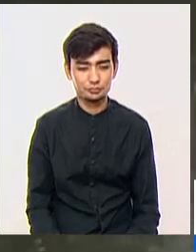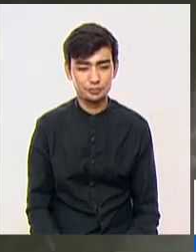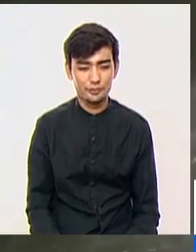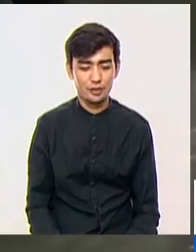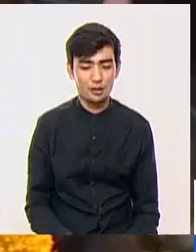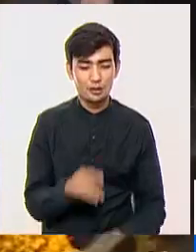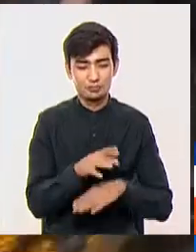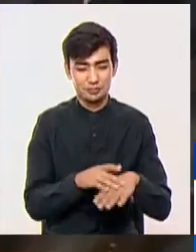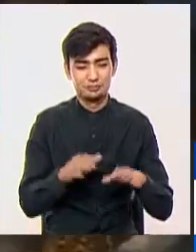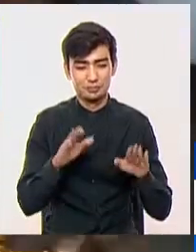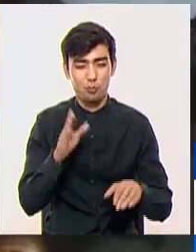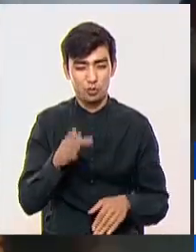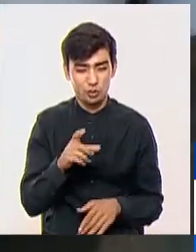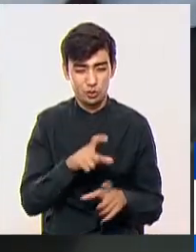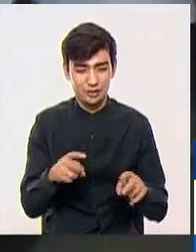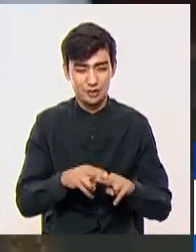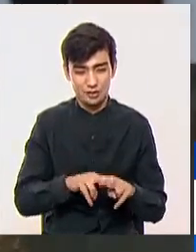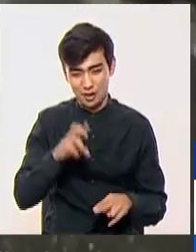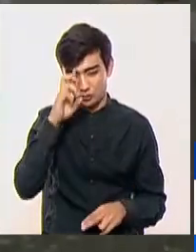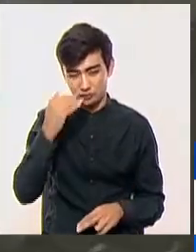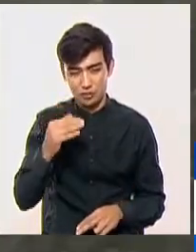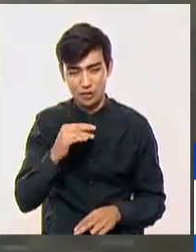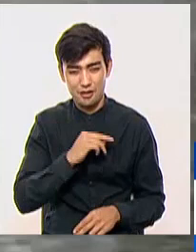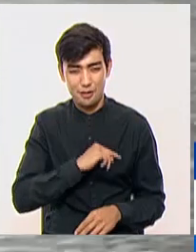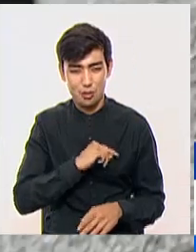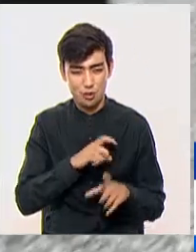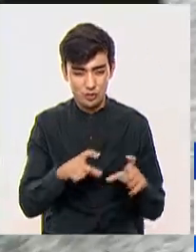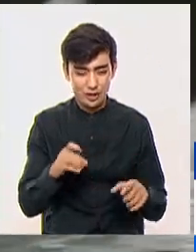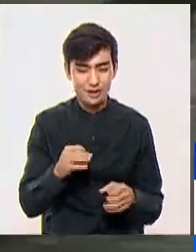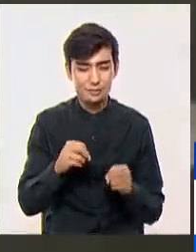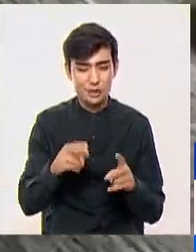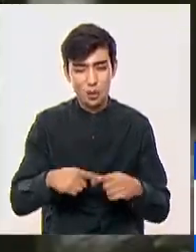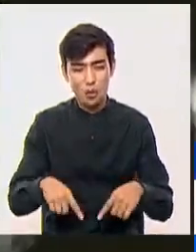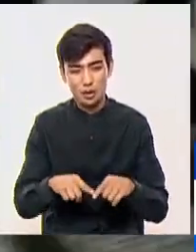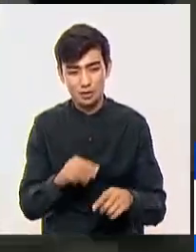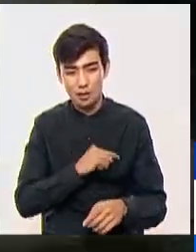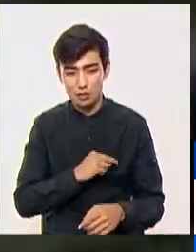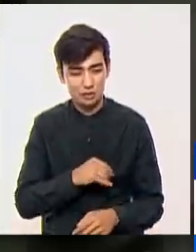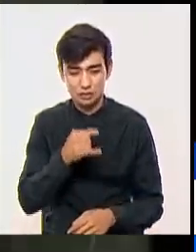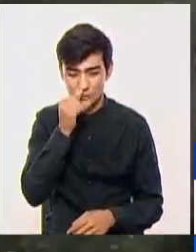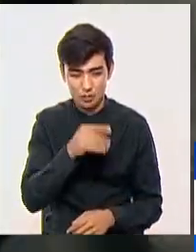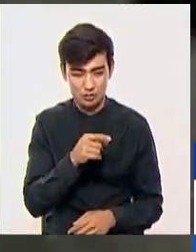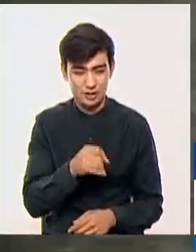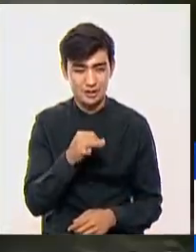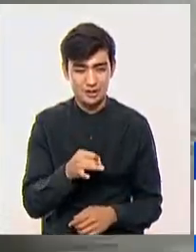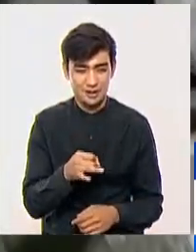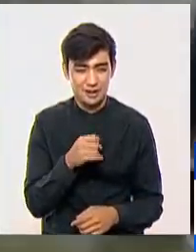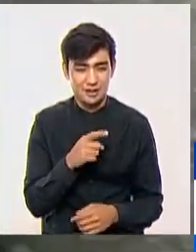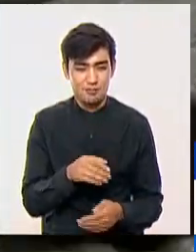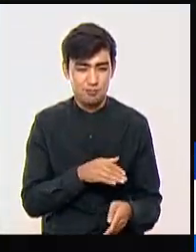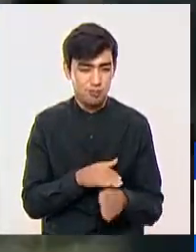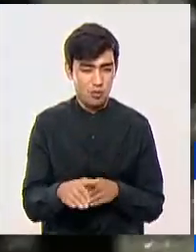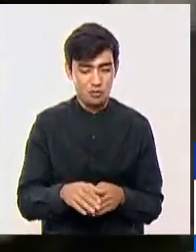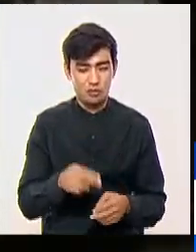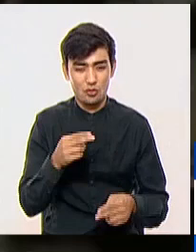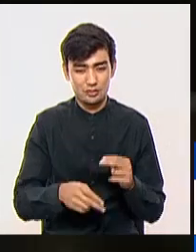Ал рақымшылыққа ілінген азаматтар мемлекеттік қызметте құзырлы органдарда жұмыс істей алмайды. Жаза мерзімі толық